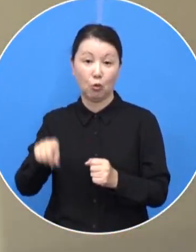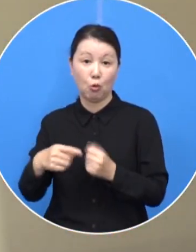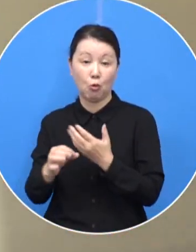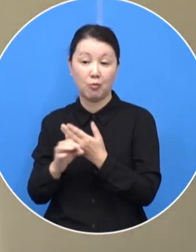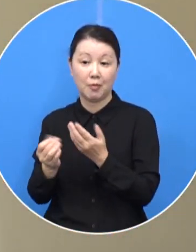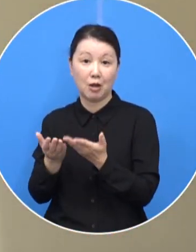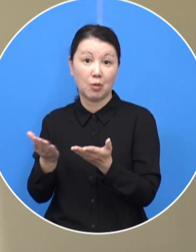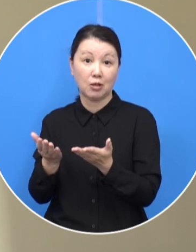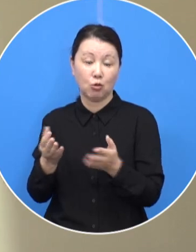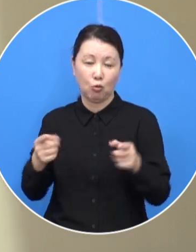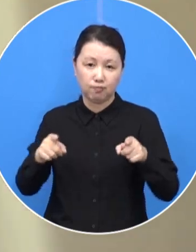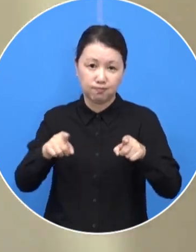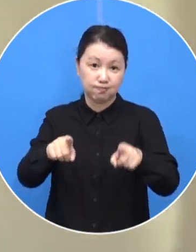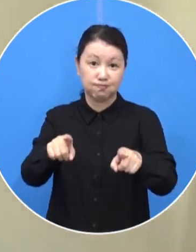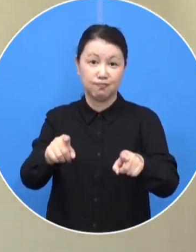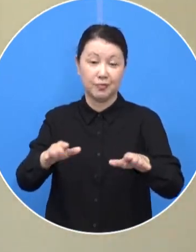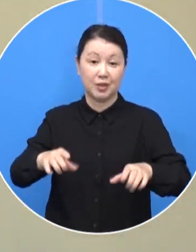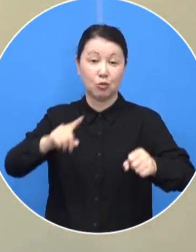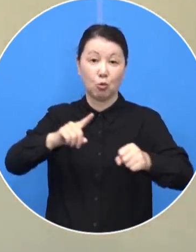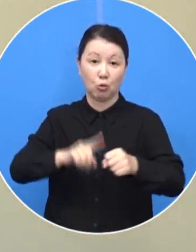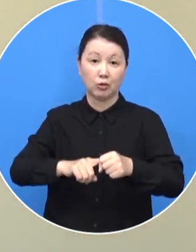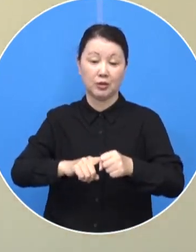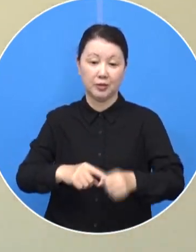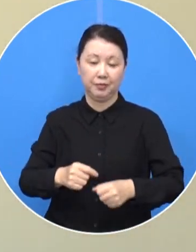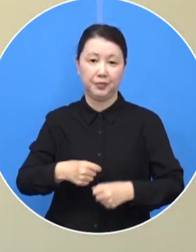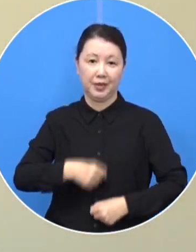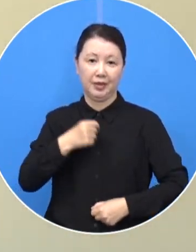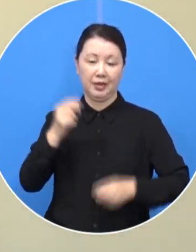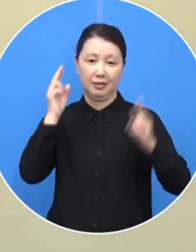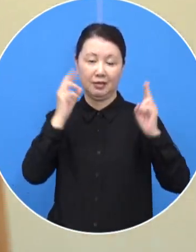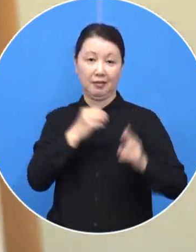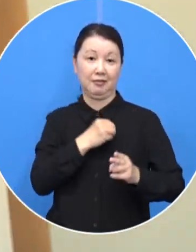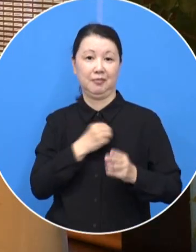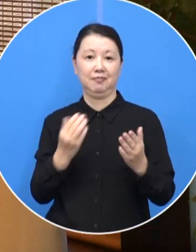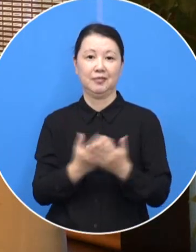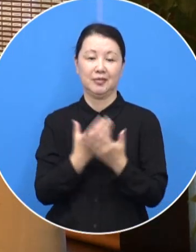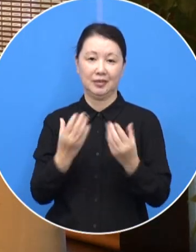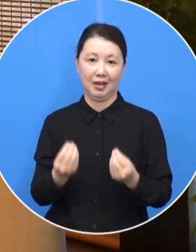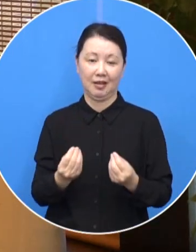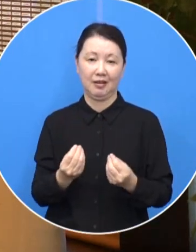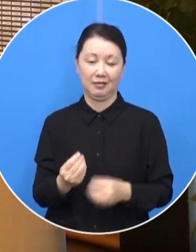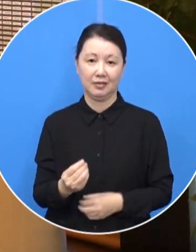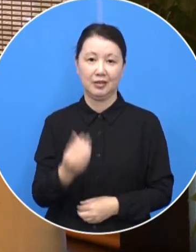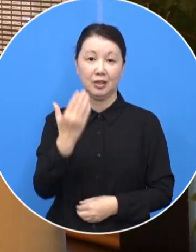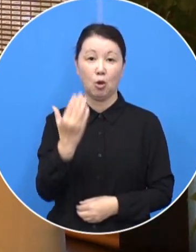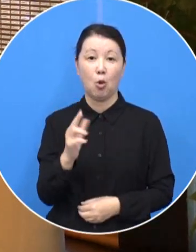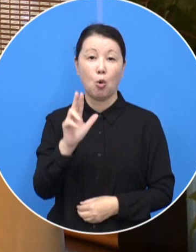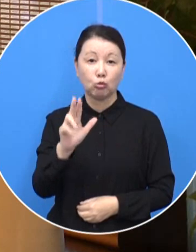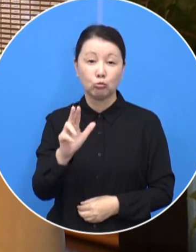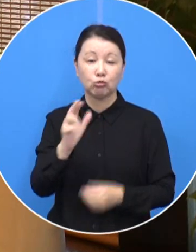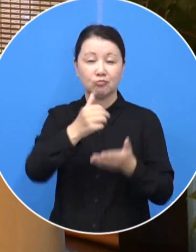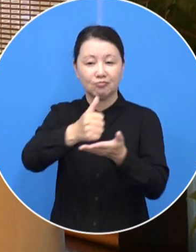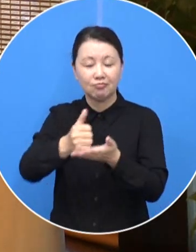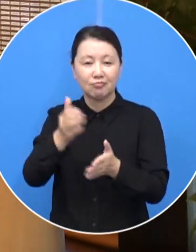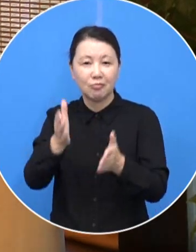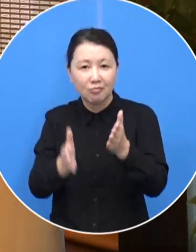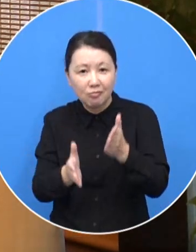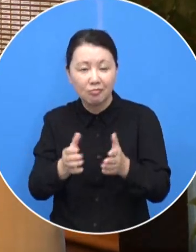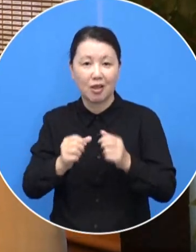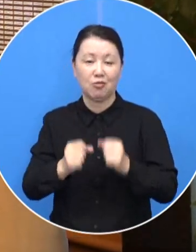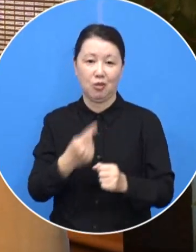のでアルバイトを始め、今年正社員になりました。 ホールでは接客をしています